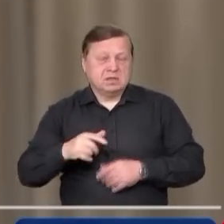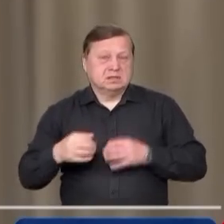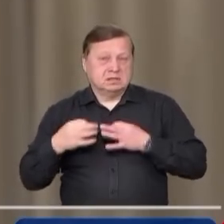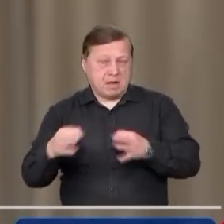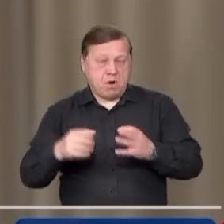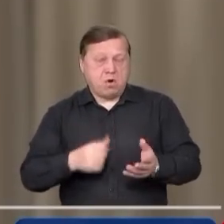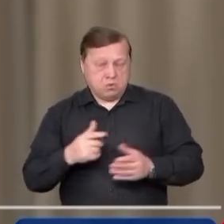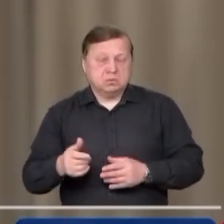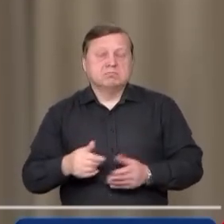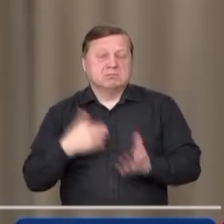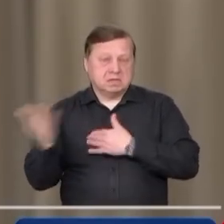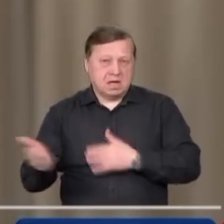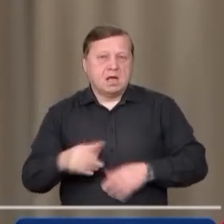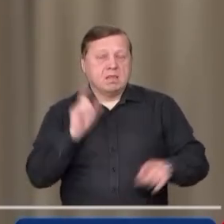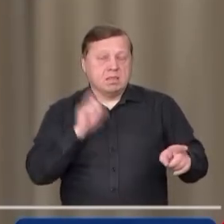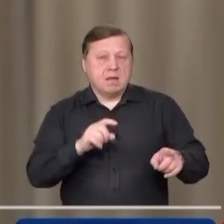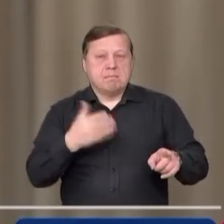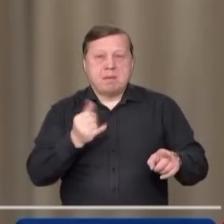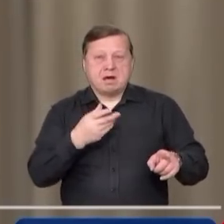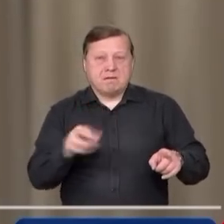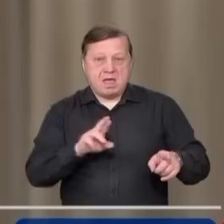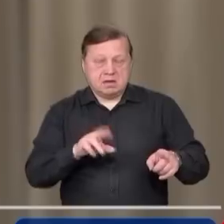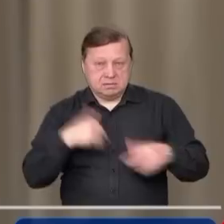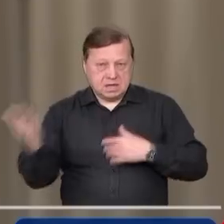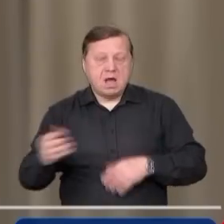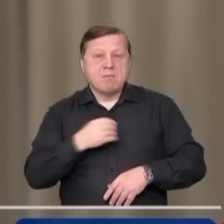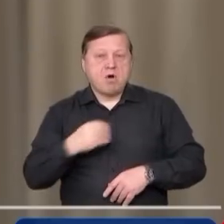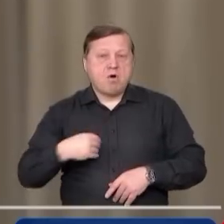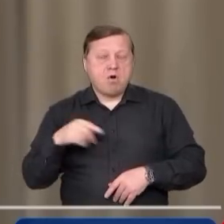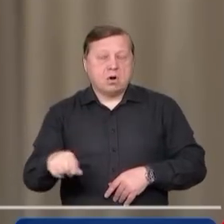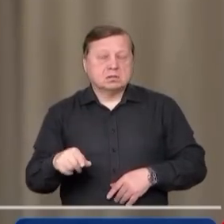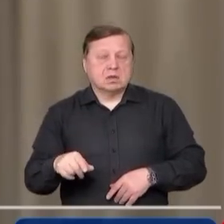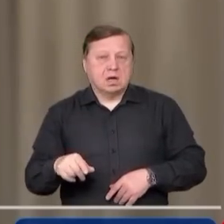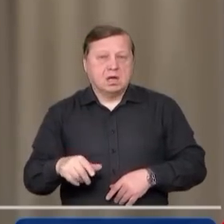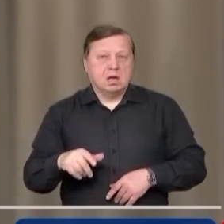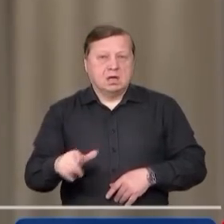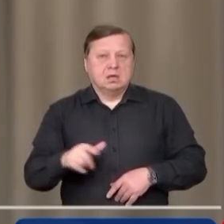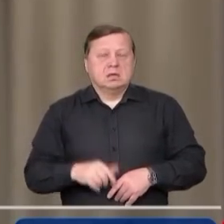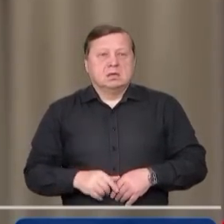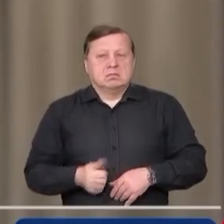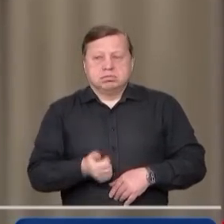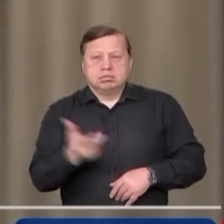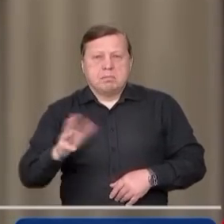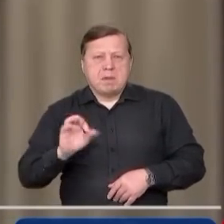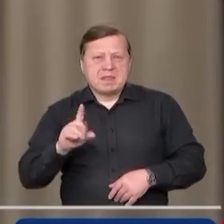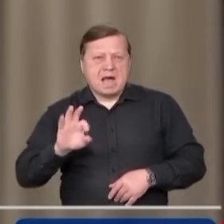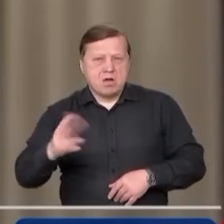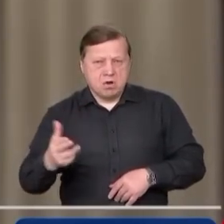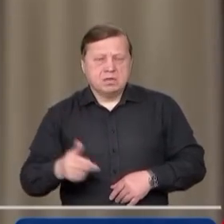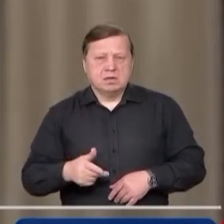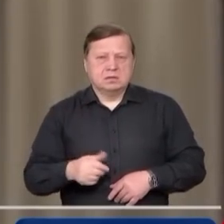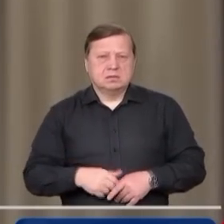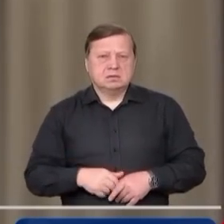Niemcy wyślą Mardery. Polacy przekażą batalion